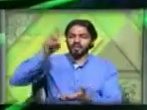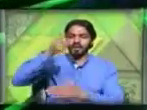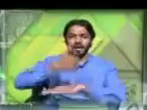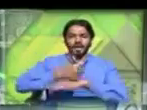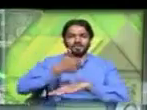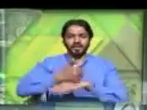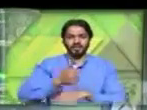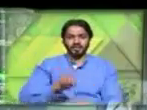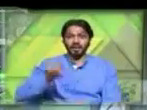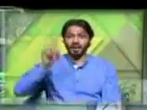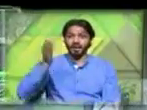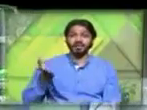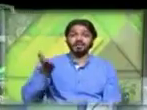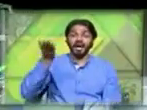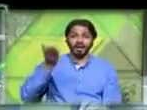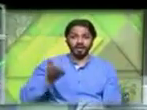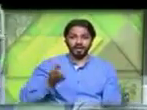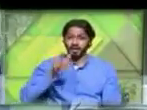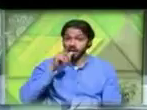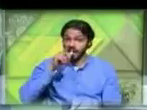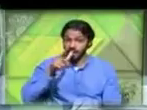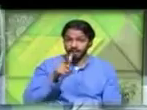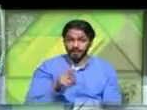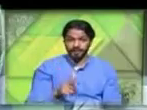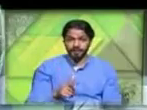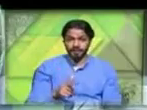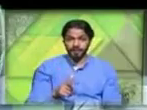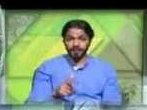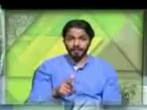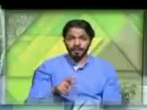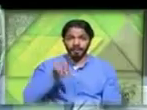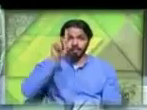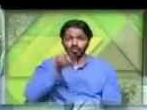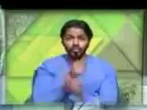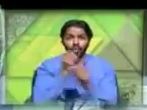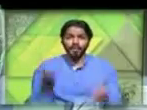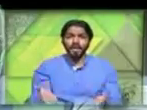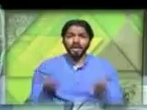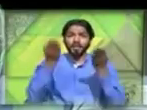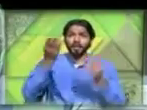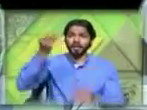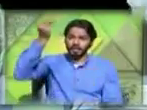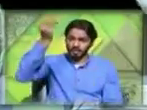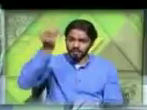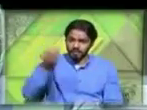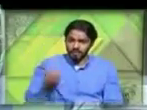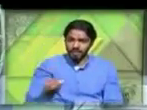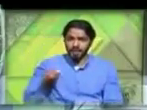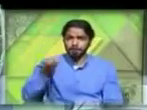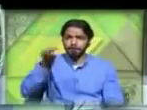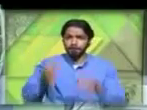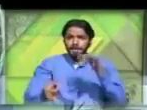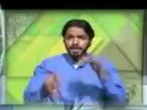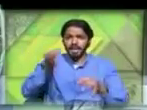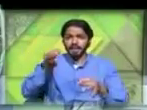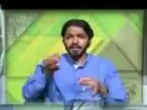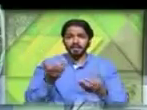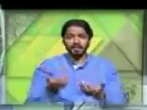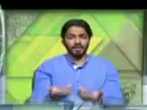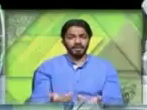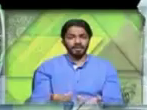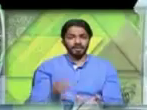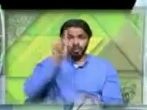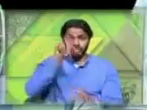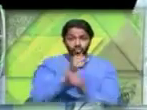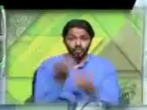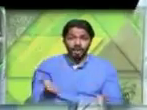وتعالى. الله عز وجل يقول: ونضع الموازين القسط ليوم القيامة